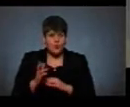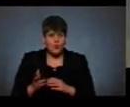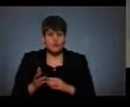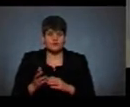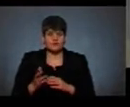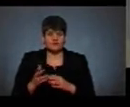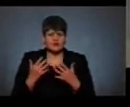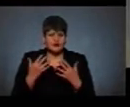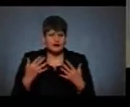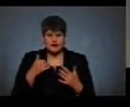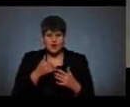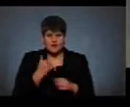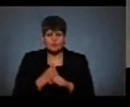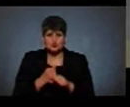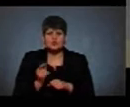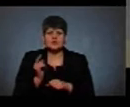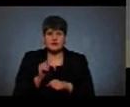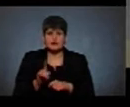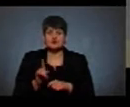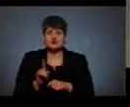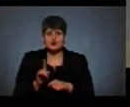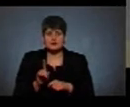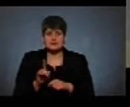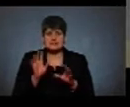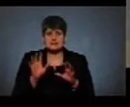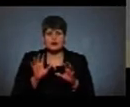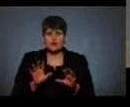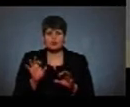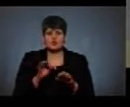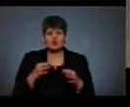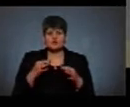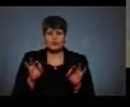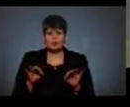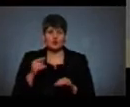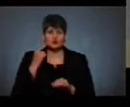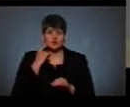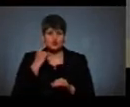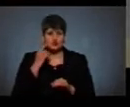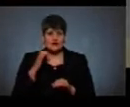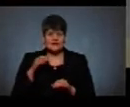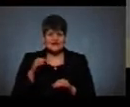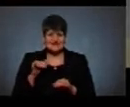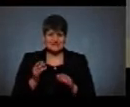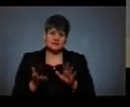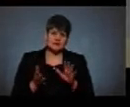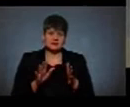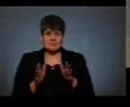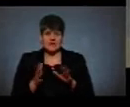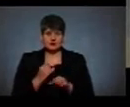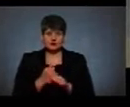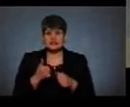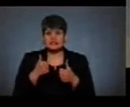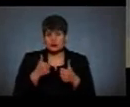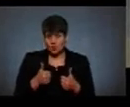які вже декілька років не працюють над тим, щоб закон про свободу совісті менш-більш зробити добрим